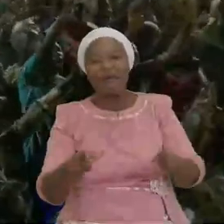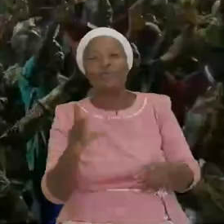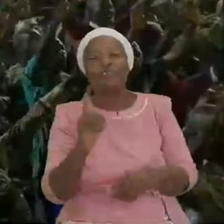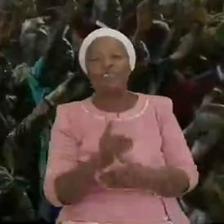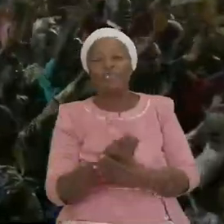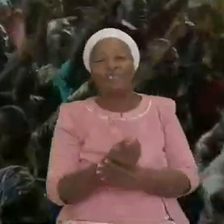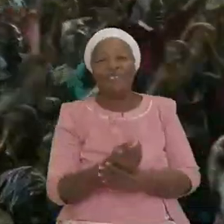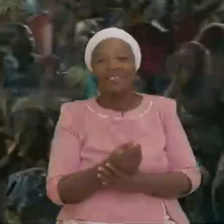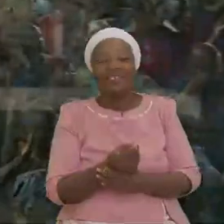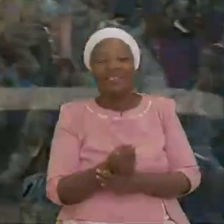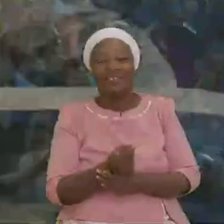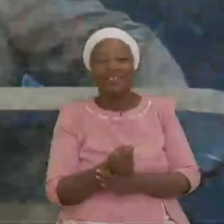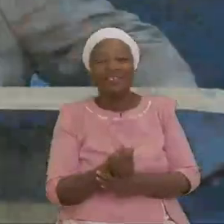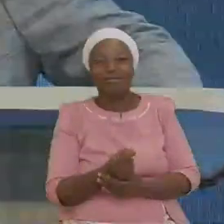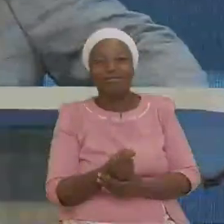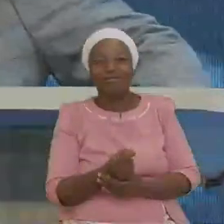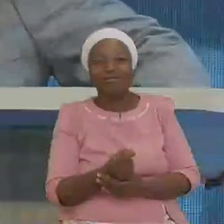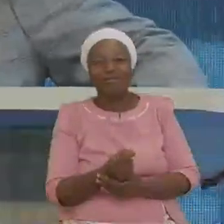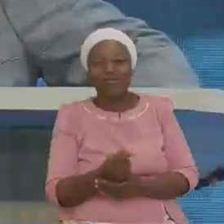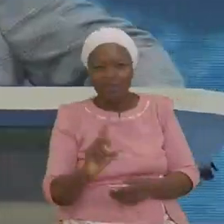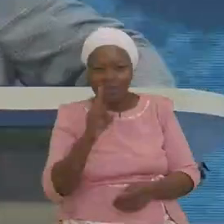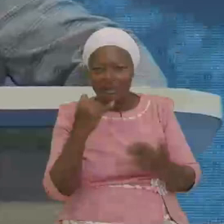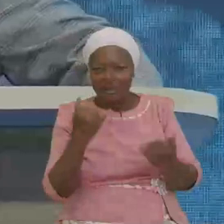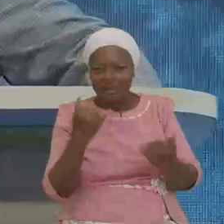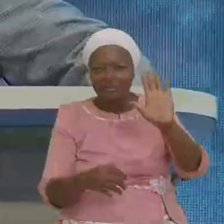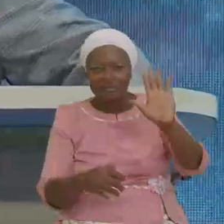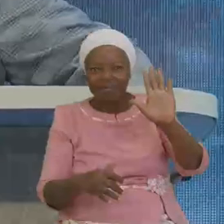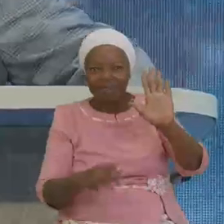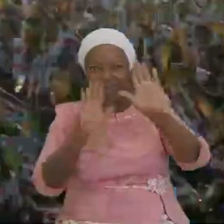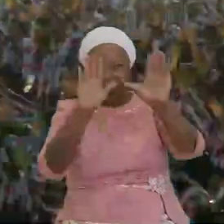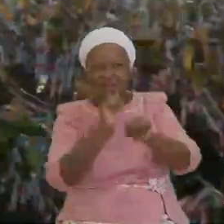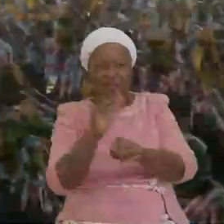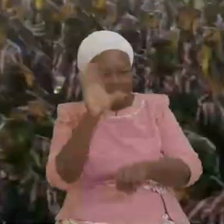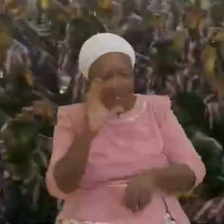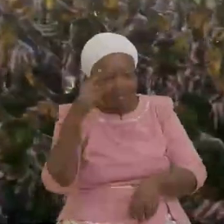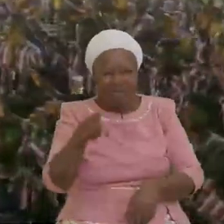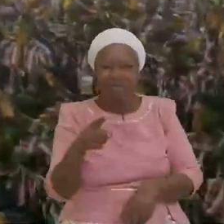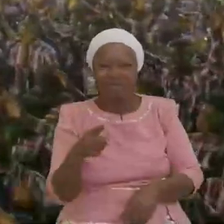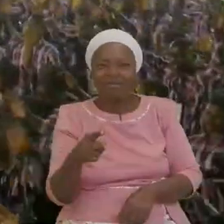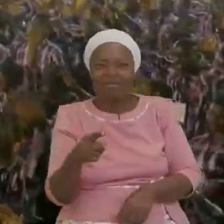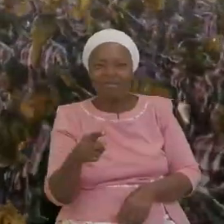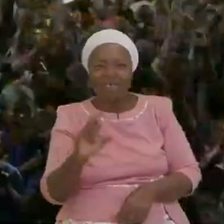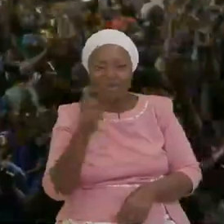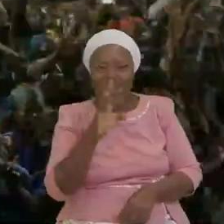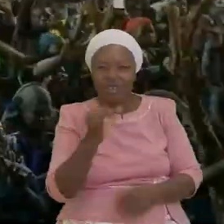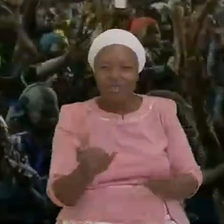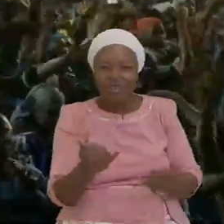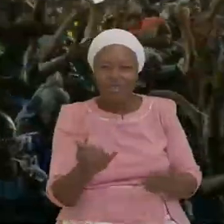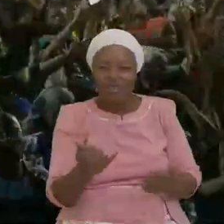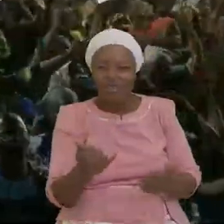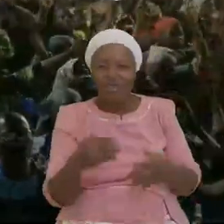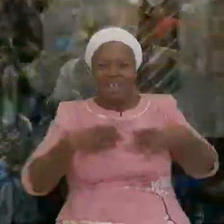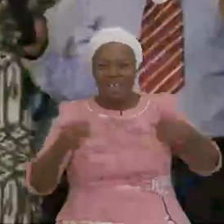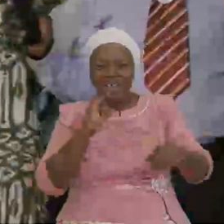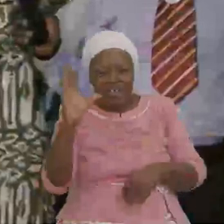le dernier Amen, ce sera fait dans votre vie. Où êtes-vous? Le